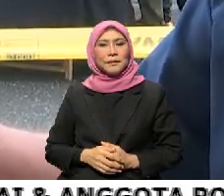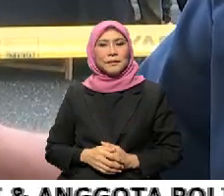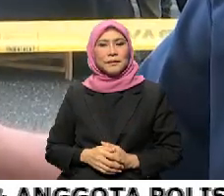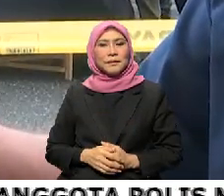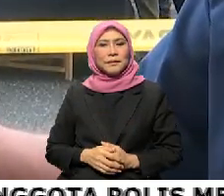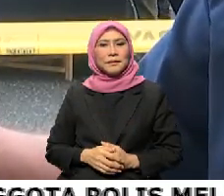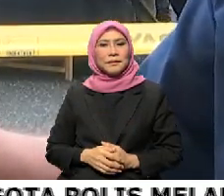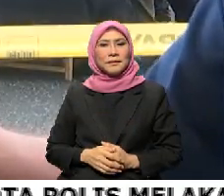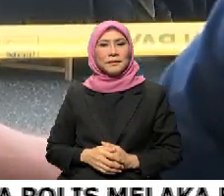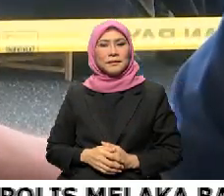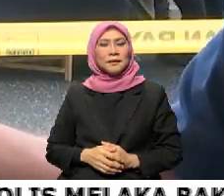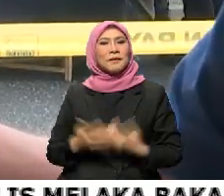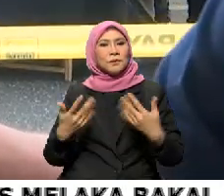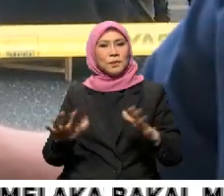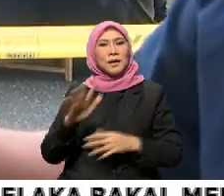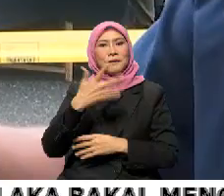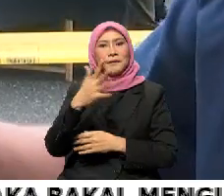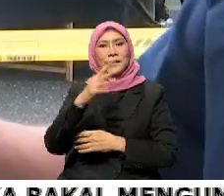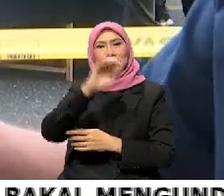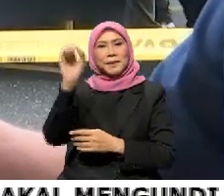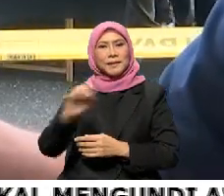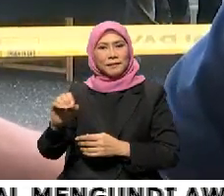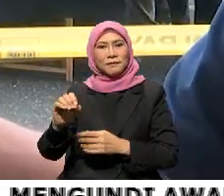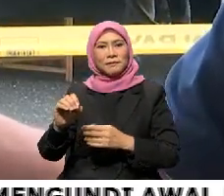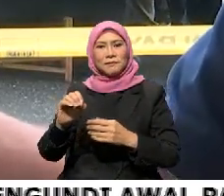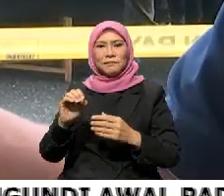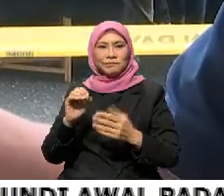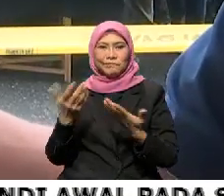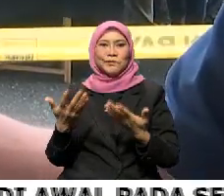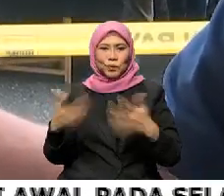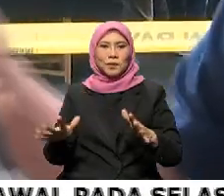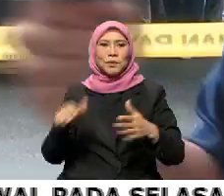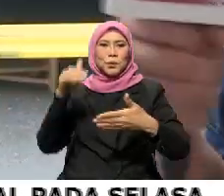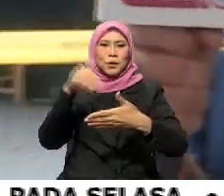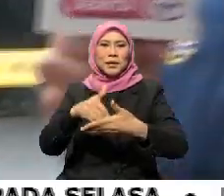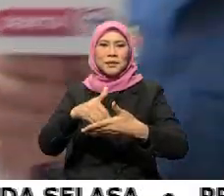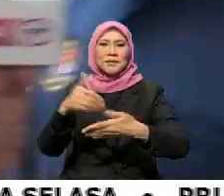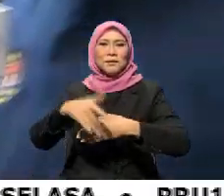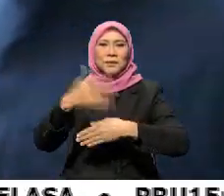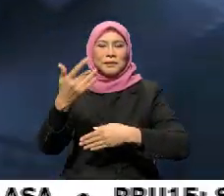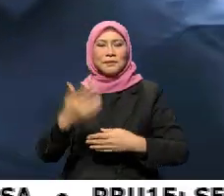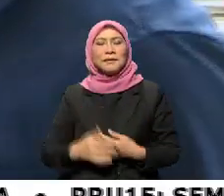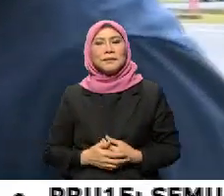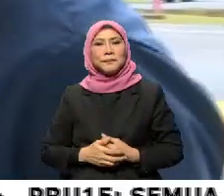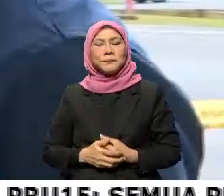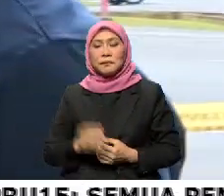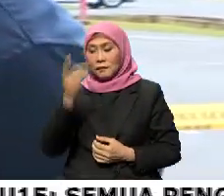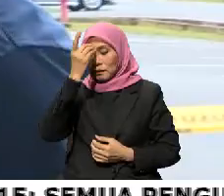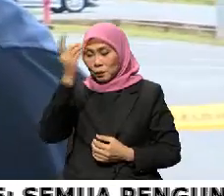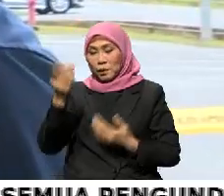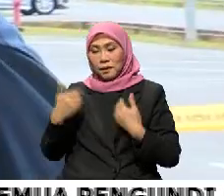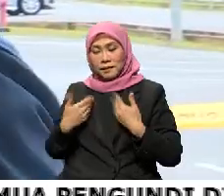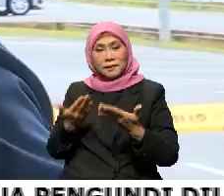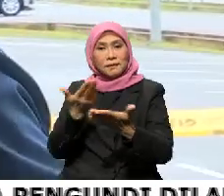ni rasanya dah 15% pun dah mengundi awal kan. Jadi Datuk, mungkin Datuk ada saranan